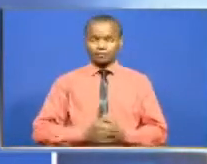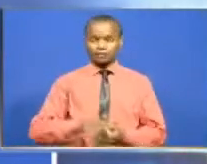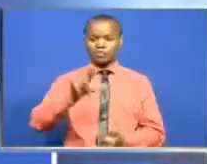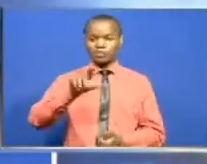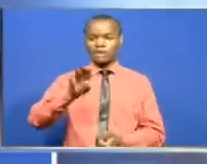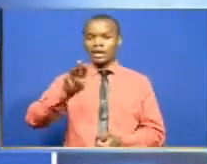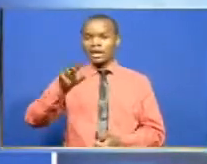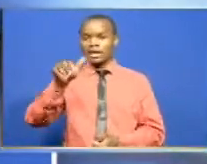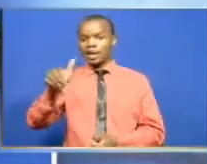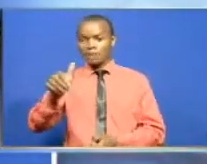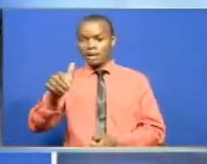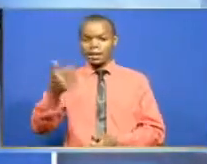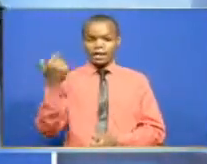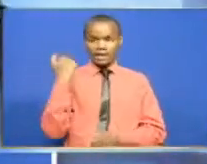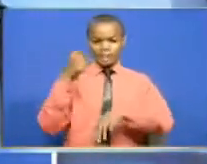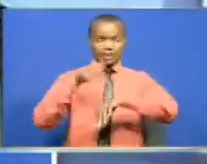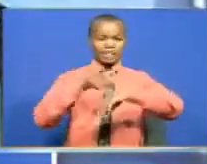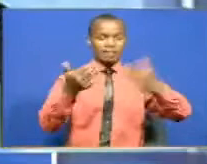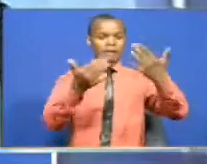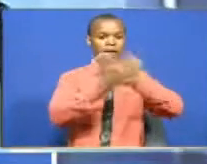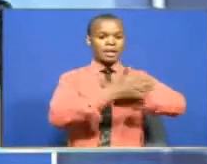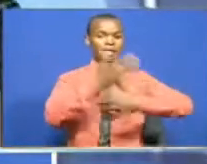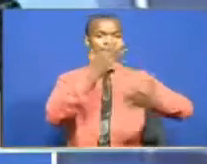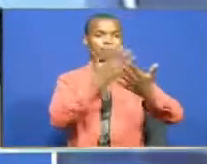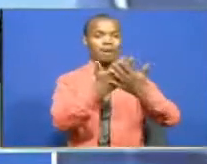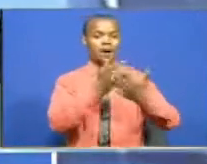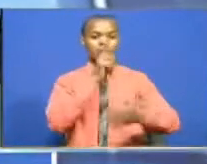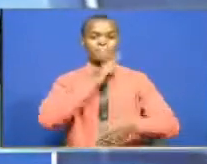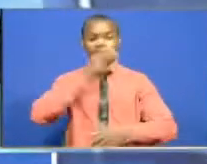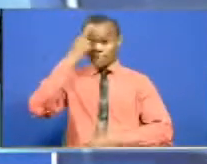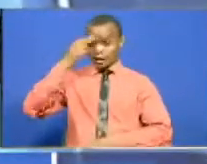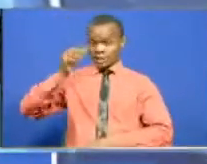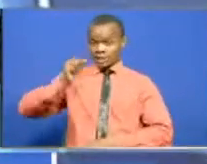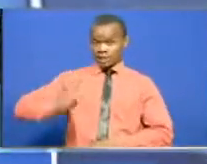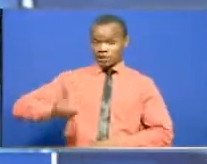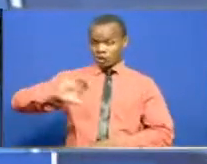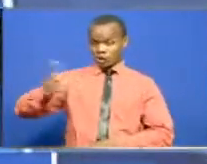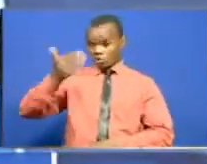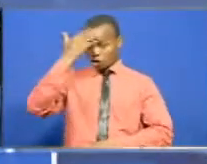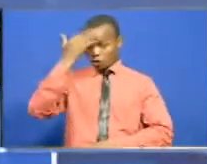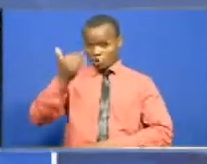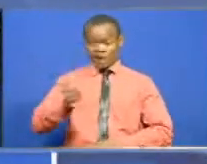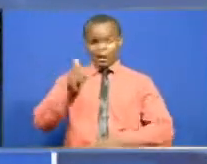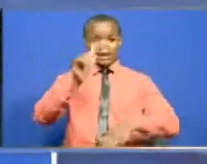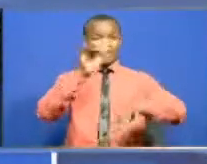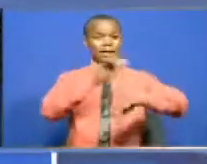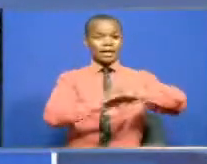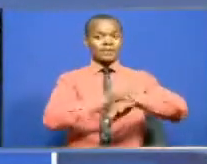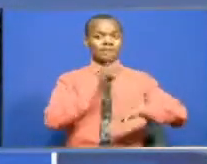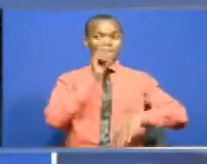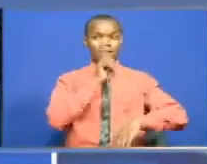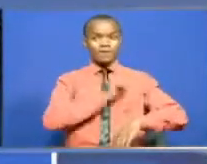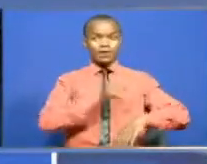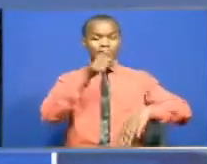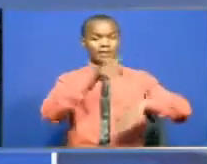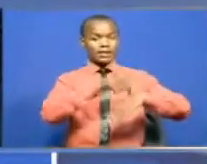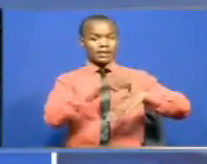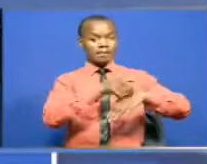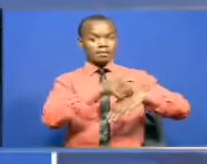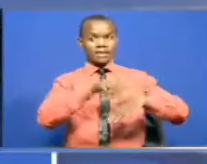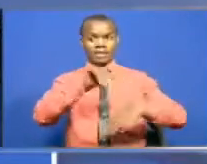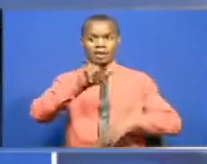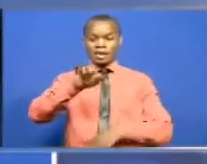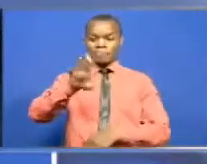katika kituo cha polisi cha Kajiado kwenye kaunti ya Kajiado baada ya kukamatwa na maafisa wa Kenya katika sehemu ya Ibisil